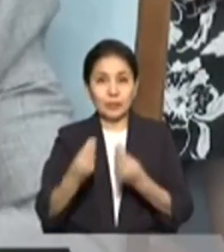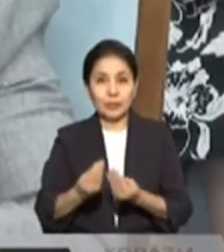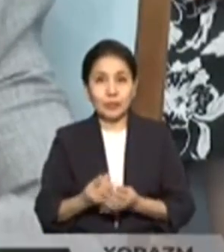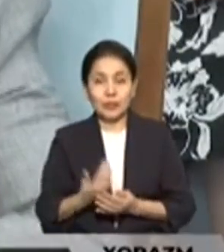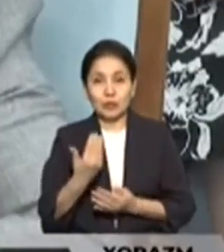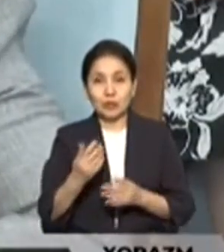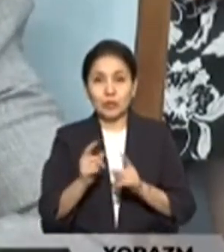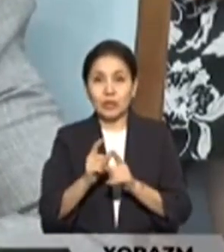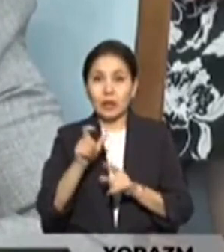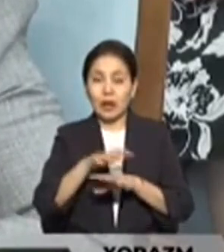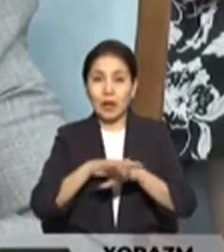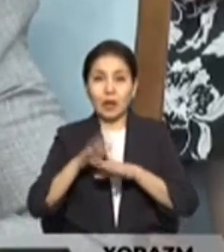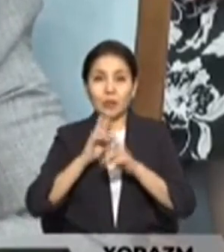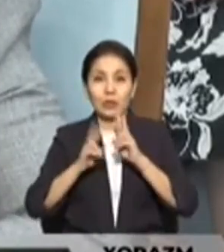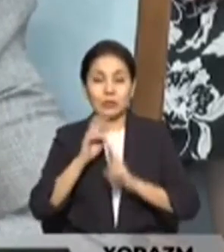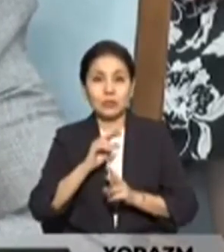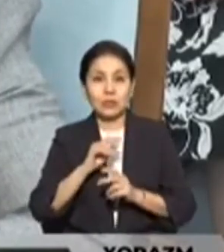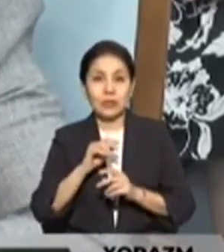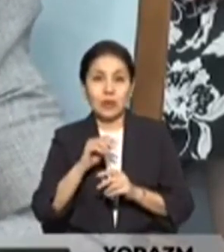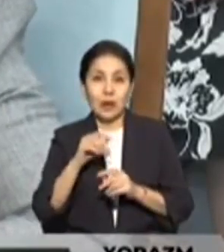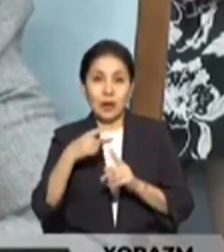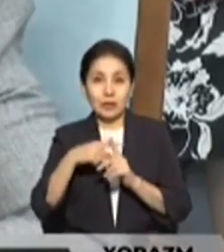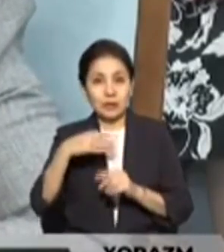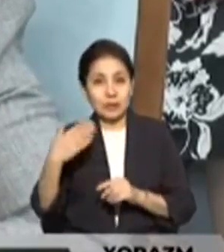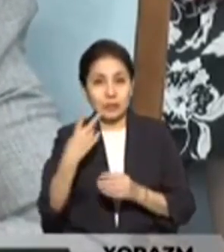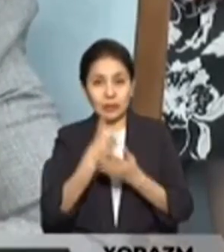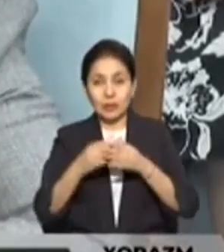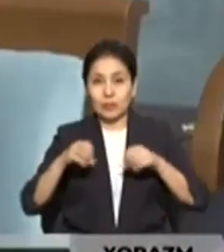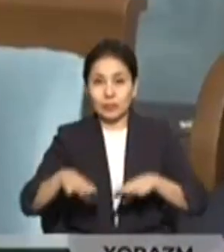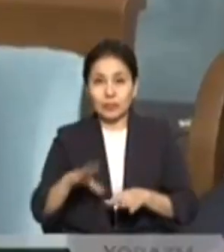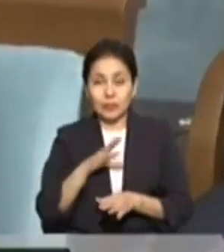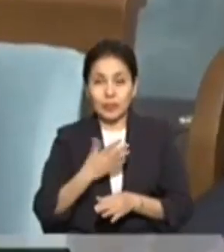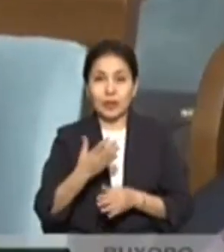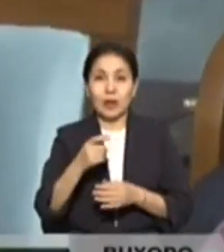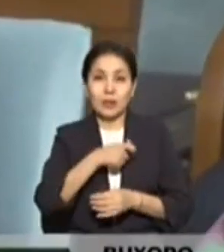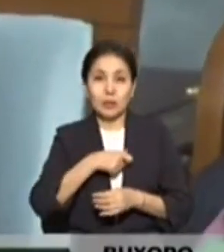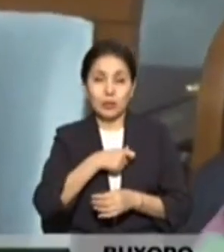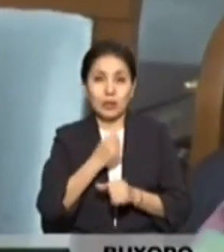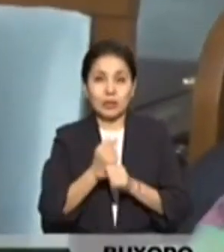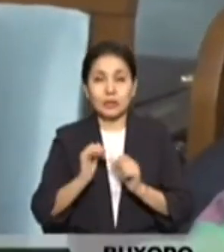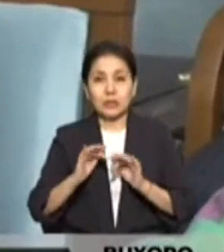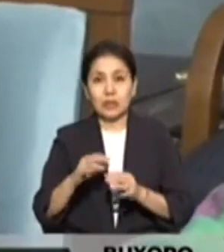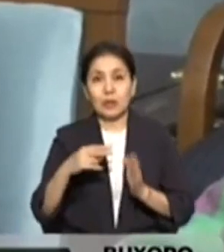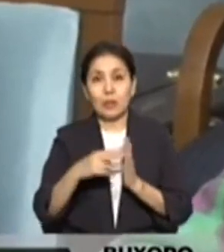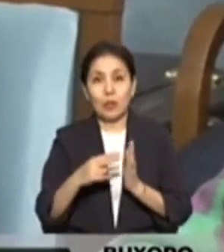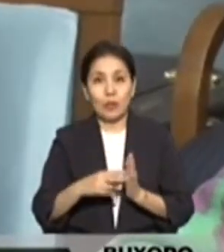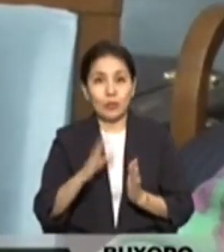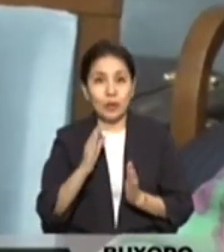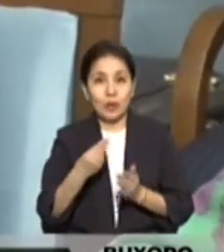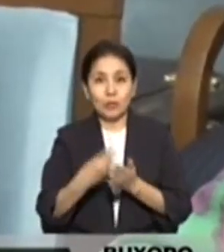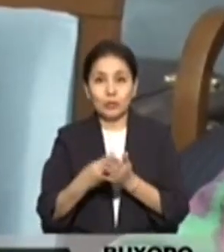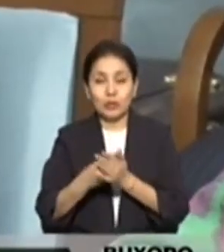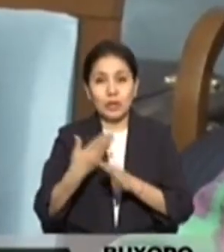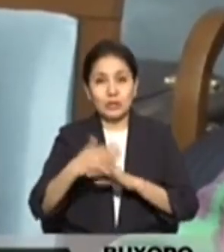ajratilgan. Shuningdek, aholi murojaatlari bilan ishlanib, aksariyat muammolar joyida hal qilingan. Deputatlar qilingan ishlarga baho berisharkan,